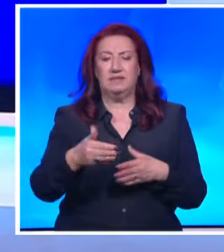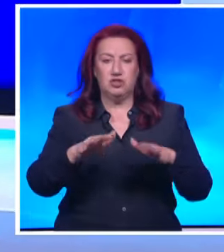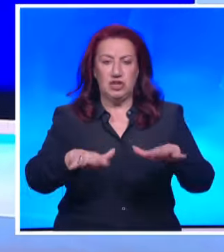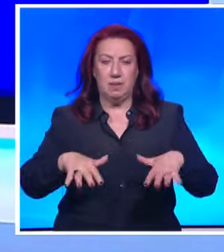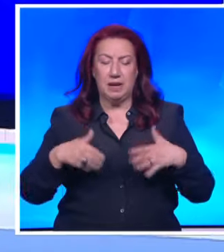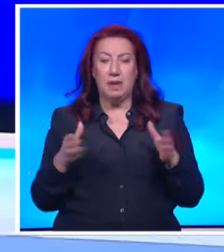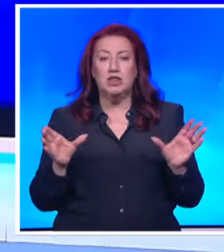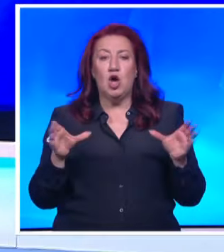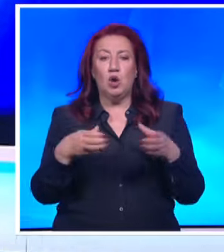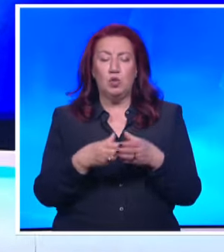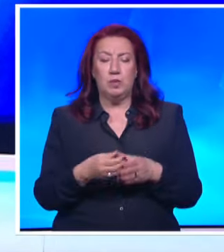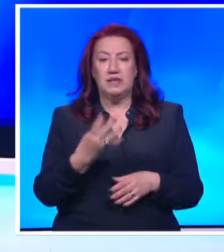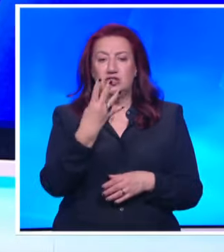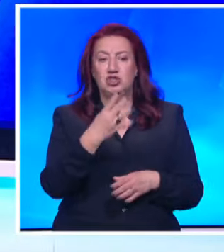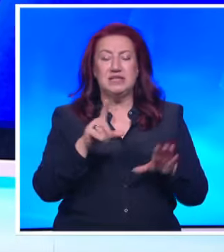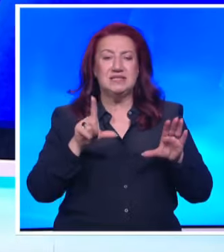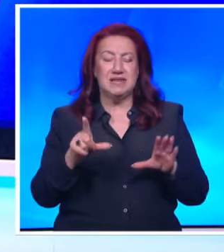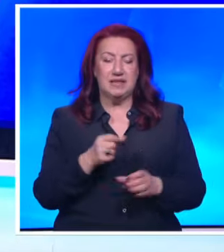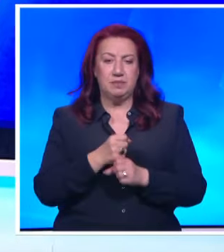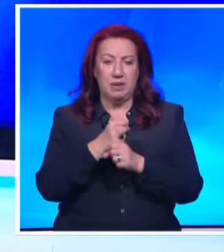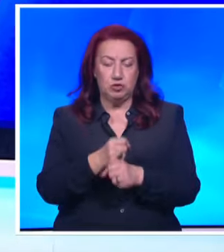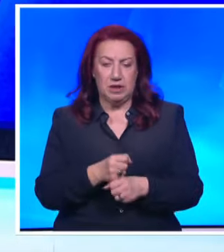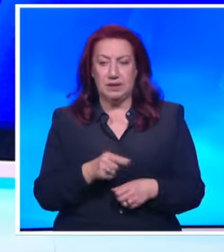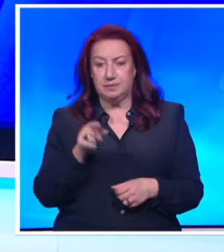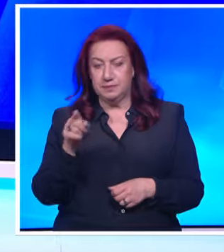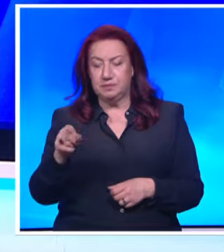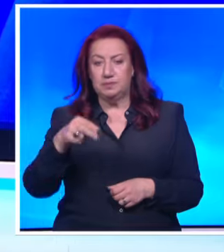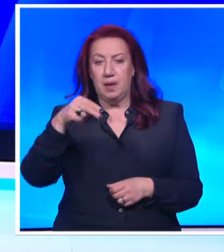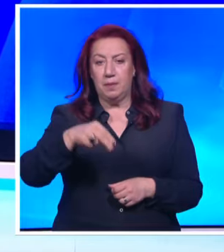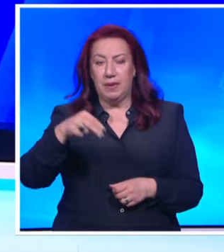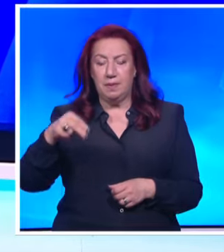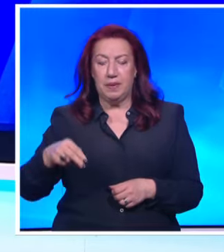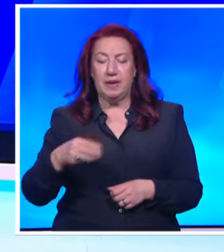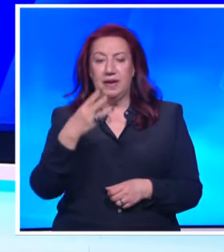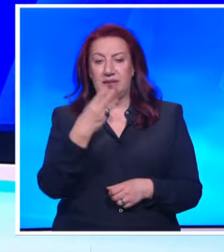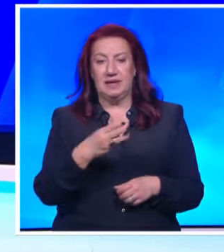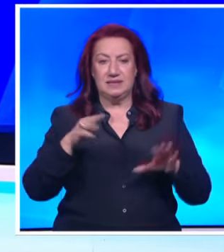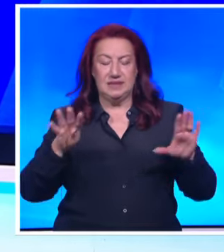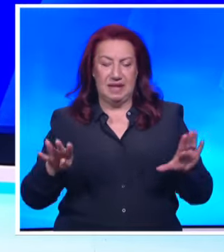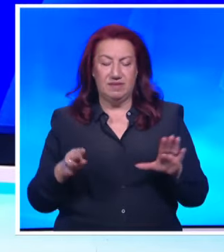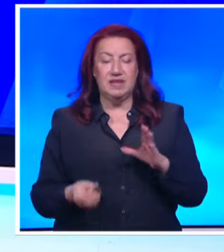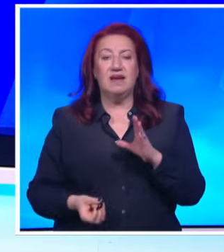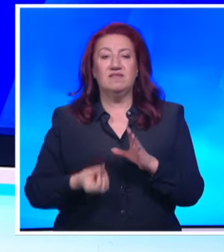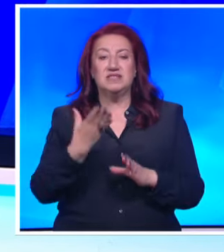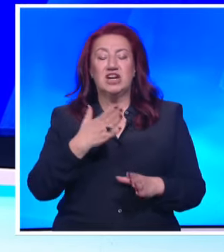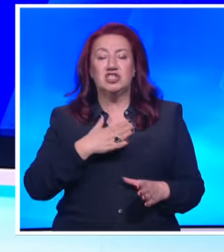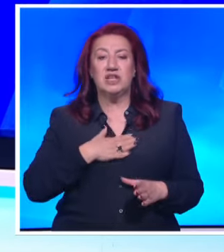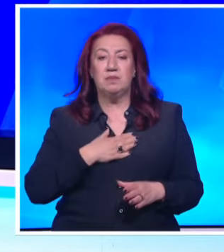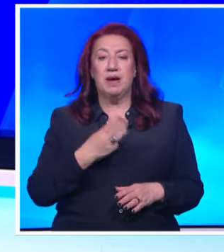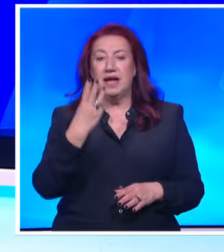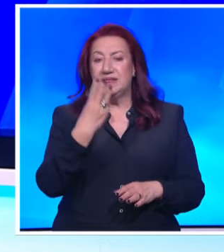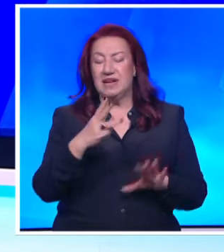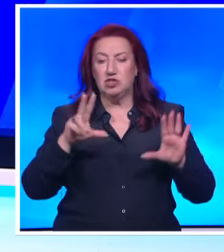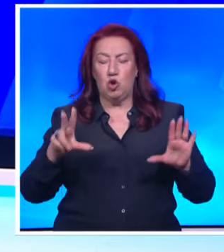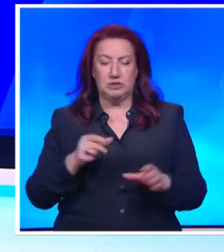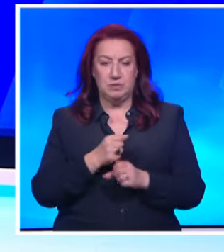ще е от 47 народни представители, а тази на ППДВ – 39. Възраждане ще имат 38 депутати, БСП